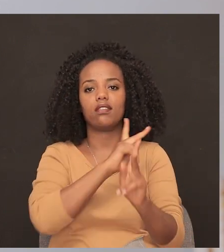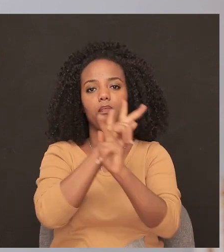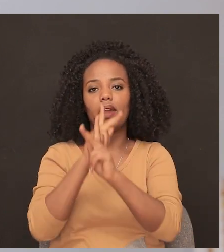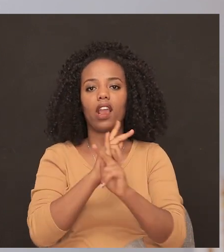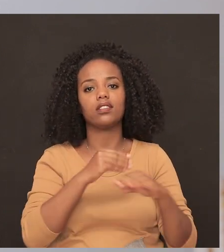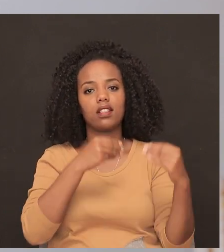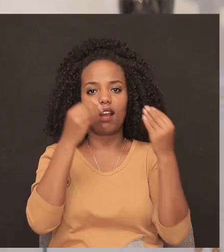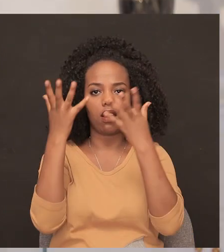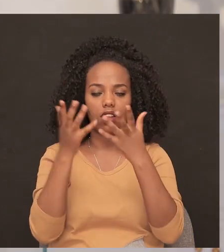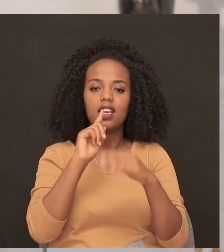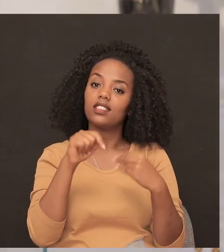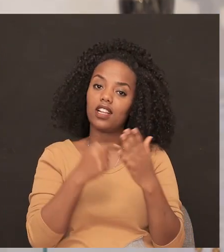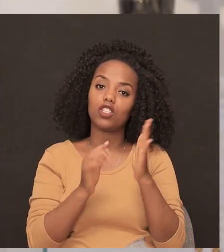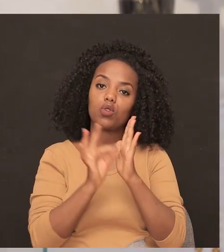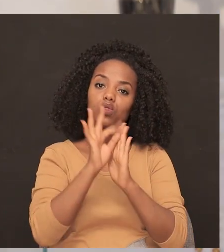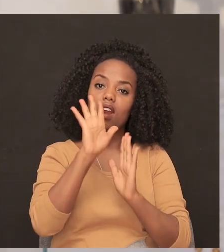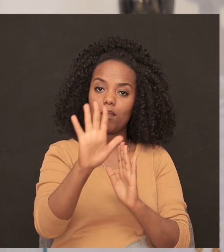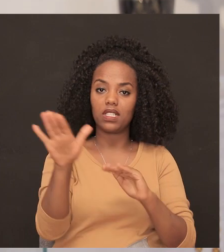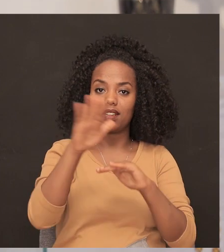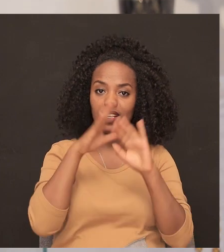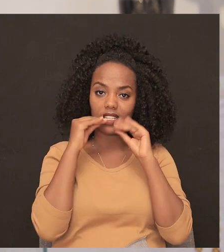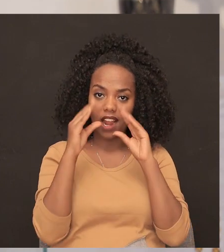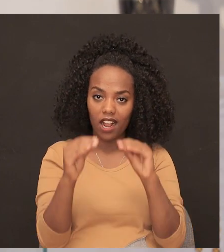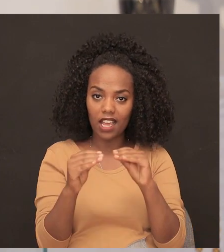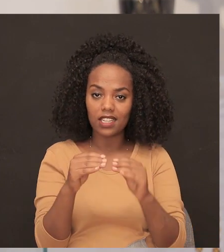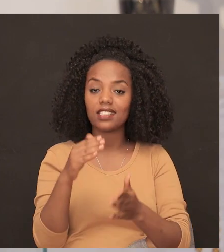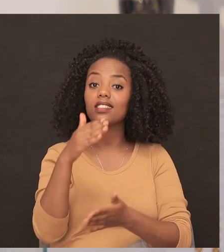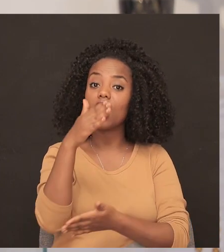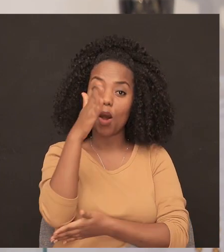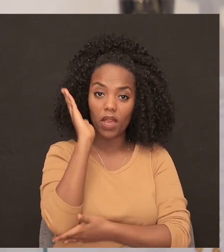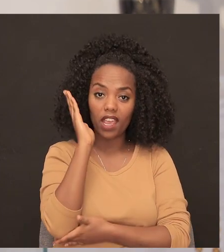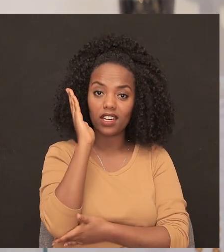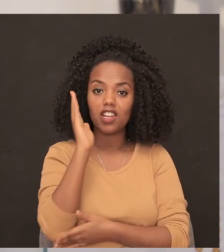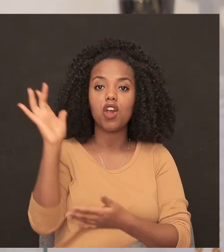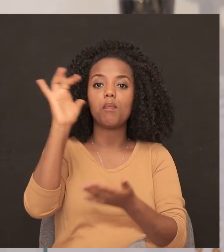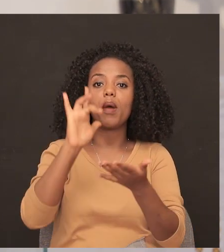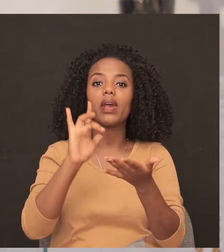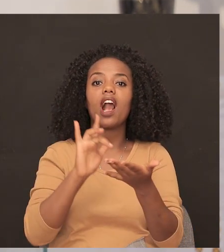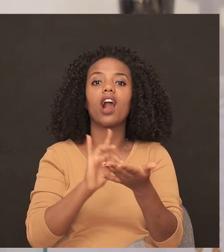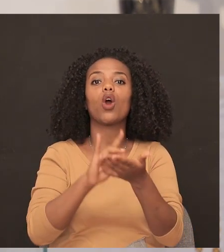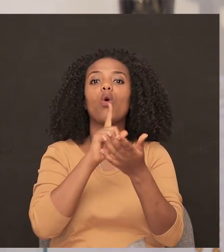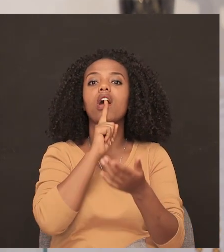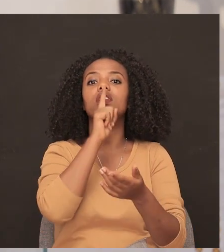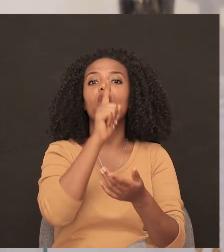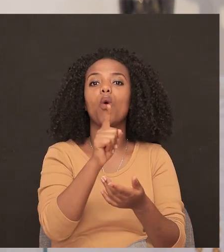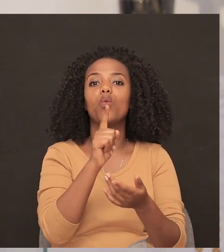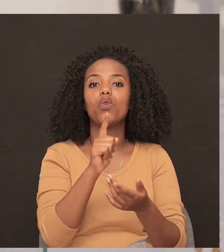ይሰጣል። ለዚህ ነው ቁጥር 5 ላይ ሲናገሩ እግዚአብሔር በመካከሏ ነው